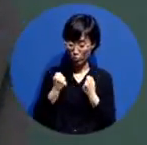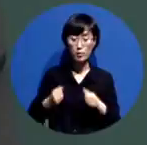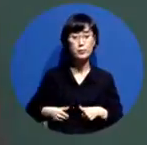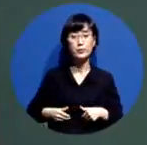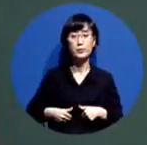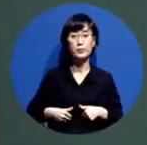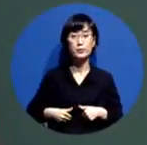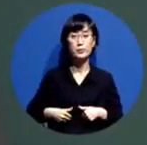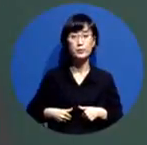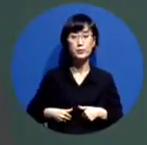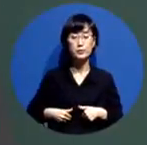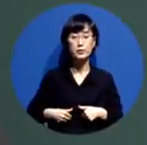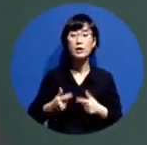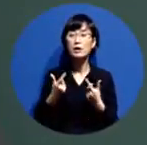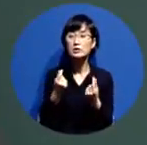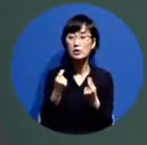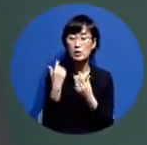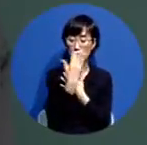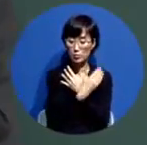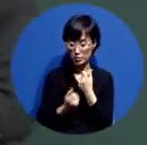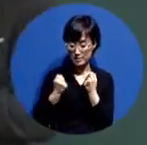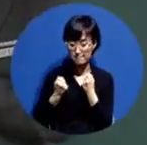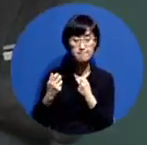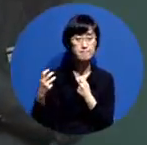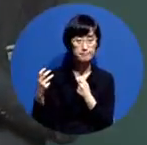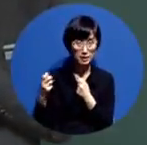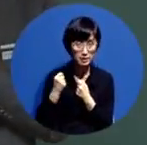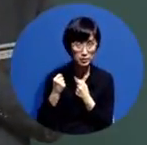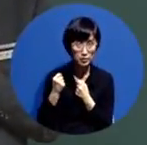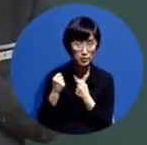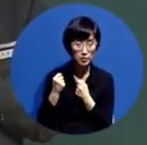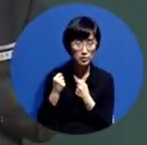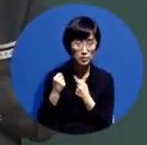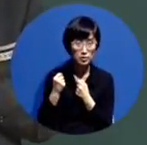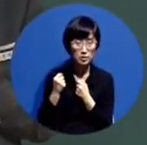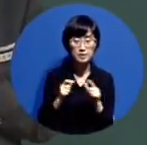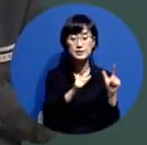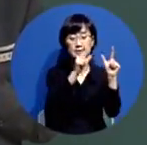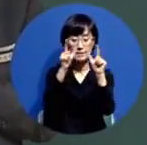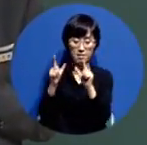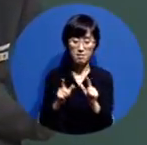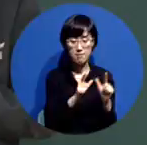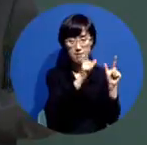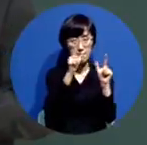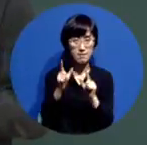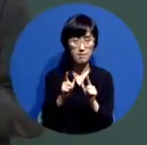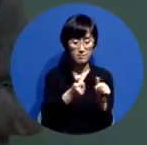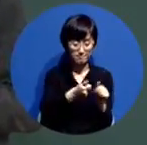이런 육신적인 힘도 있어야 우리가 보통 생활을 할 수 있는 겁니다.